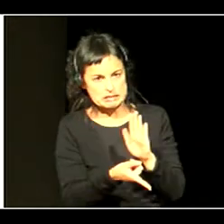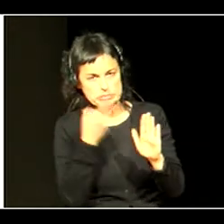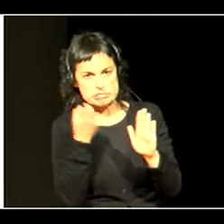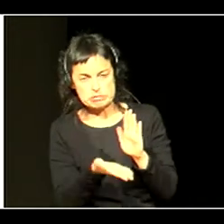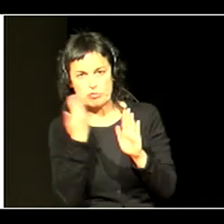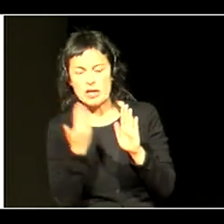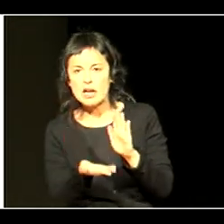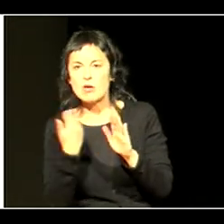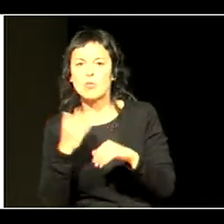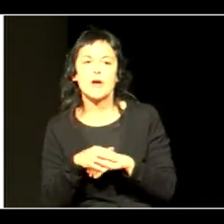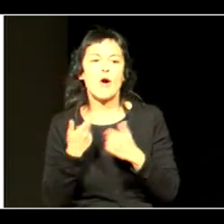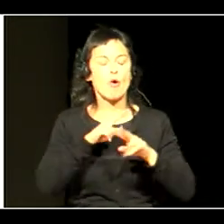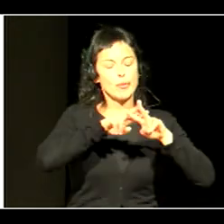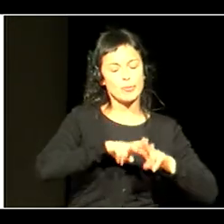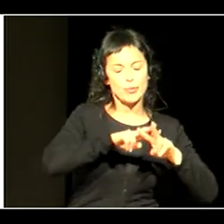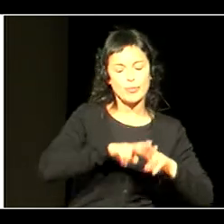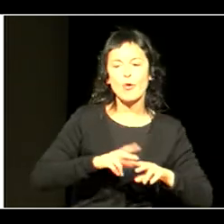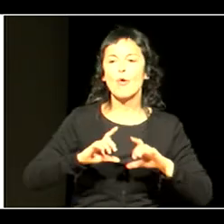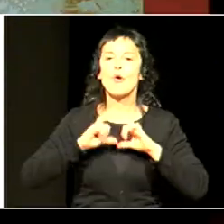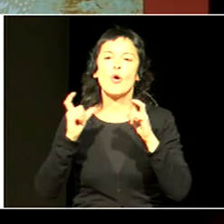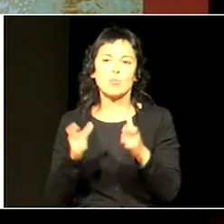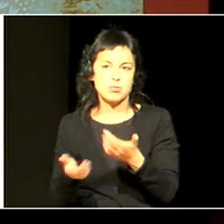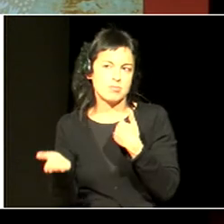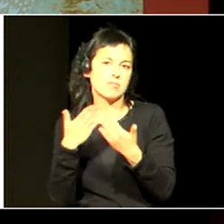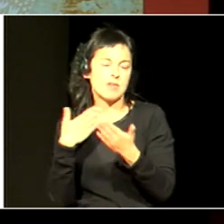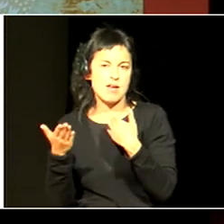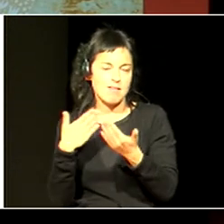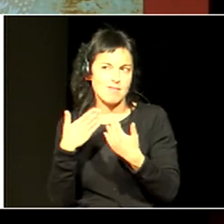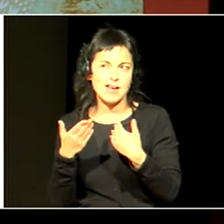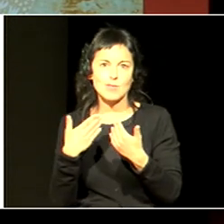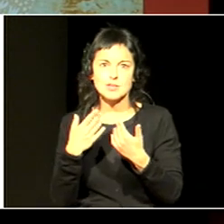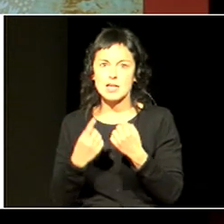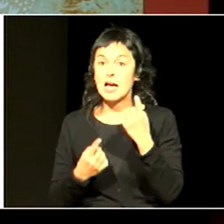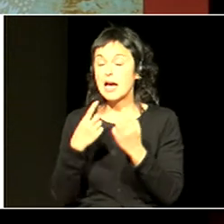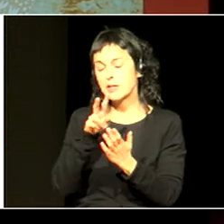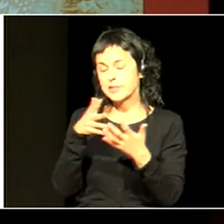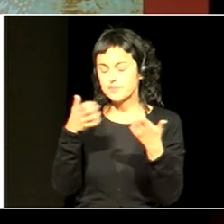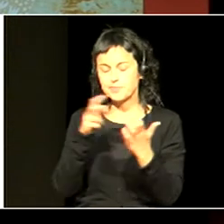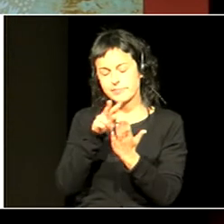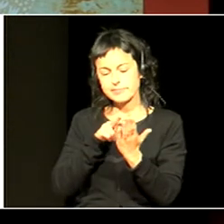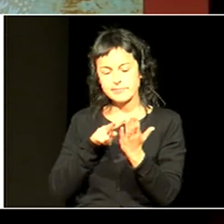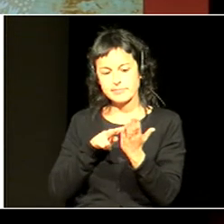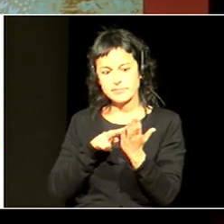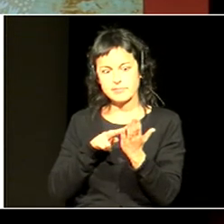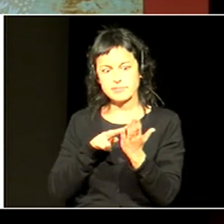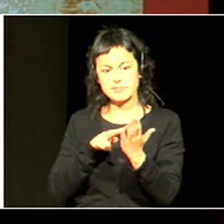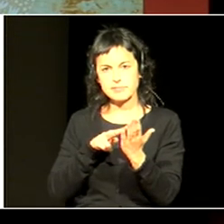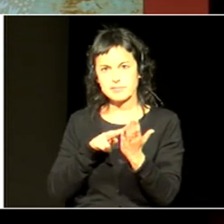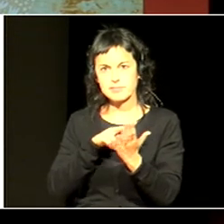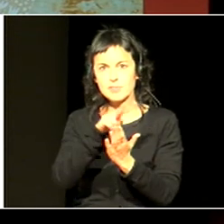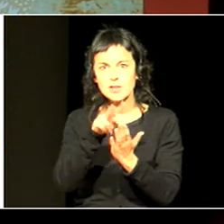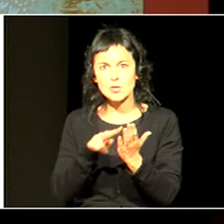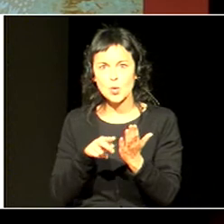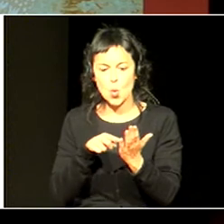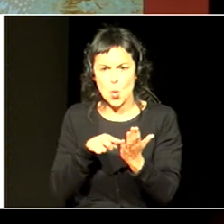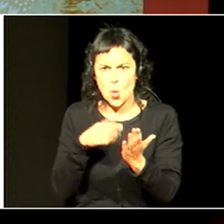eta ikusi edo tertulia dialogikoetan gabiltzanean batzutan irakurtzen zaude zati batzuk eta irakurtzen dituzu gauza batzuk